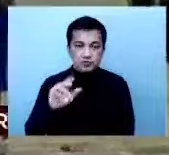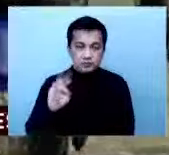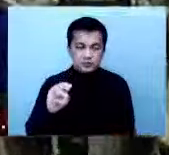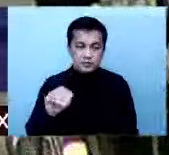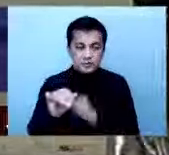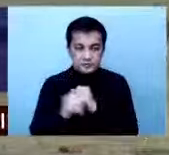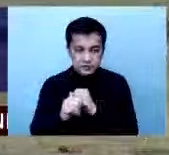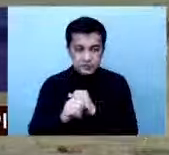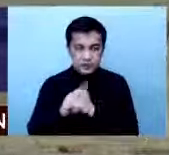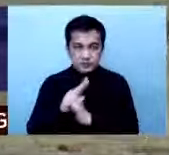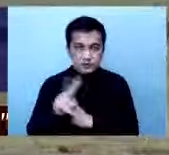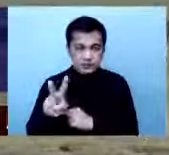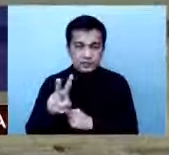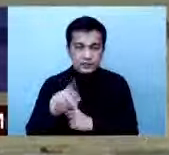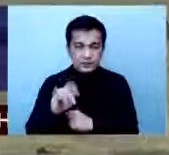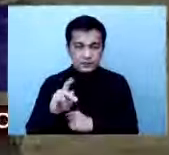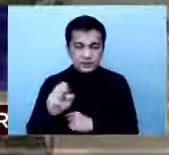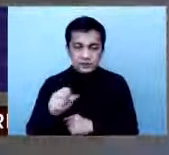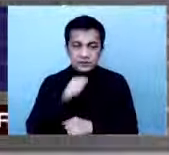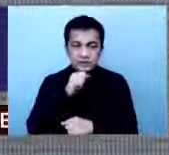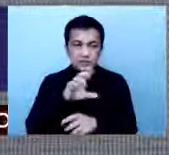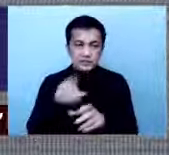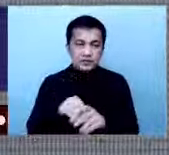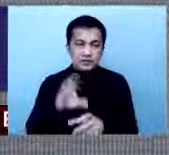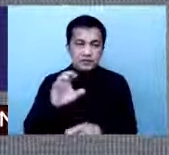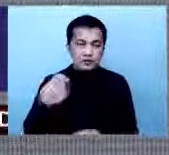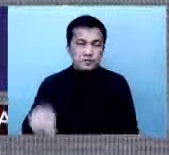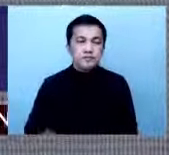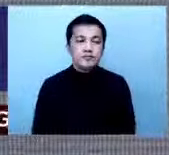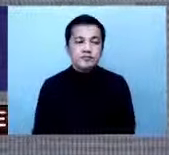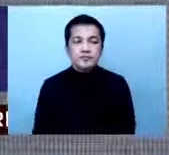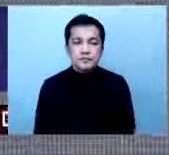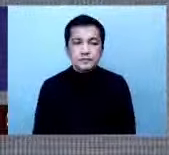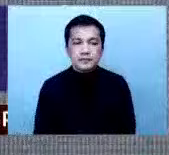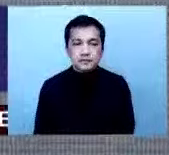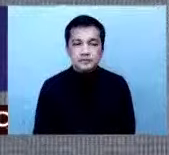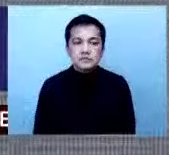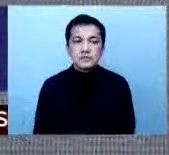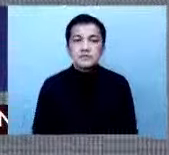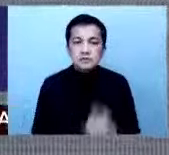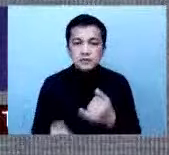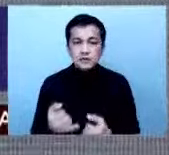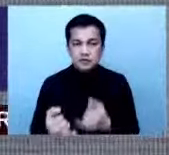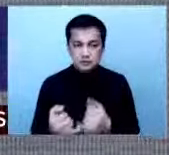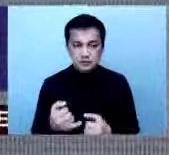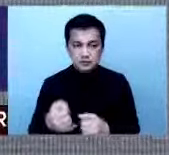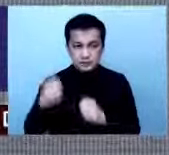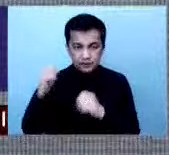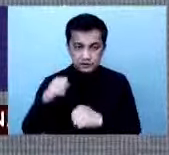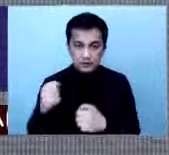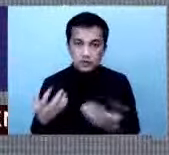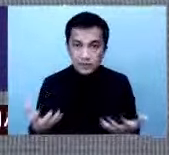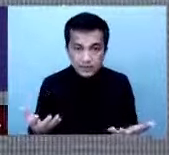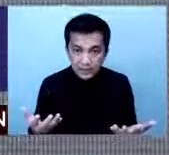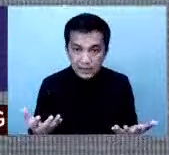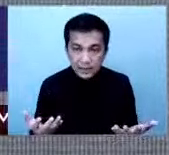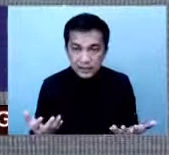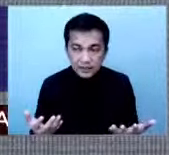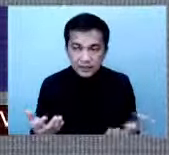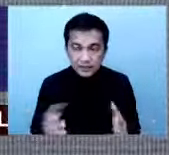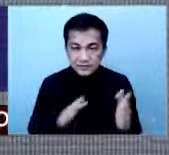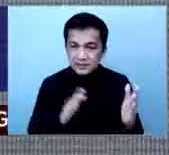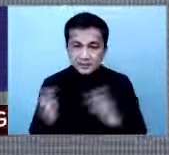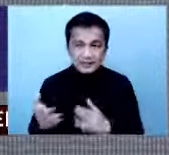express na hindi parte ng kooperatiba sa kahuli-hulihan ay Asahan ninyo wala na wala na pong Extension